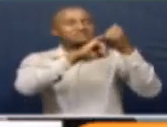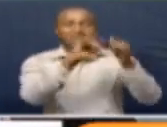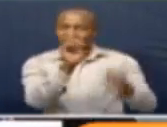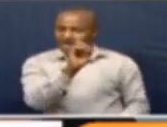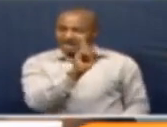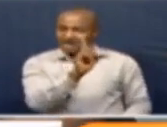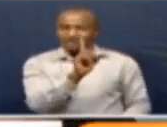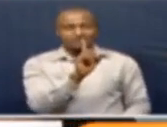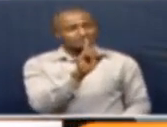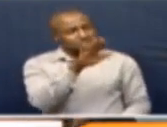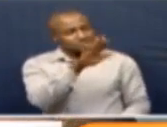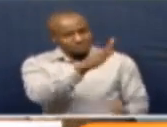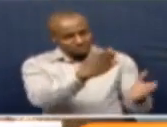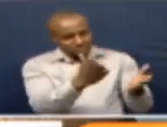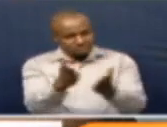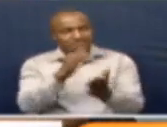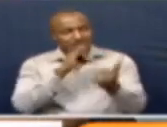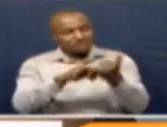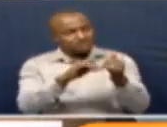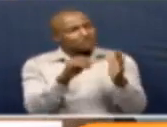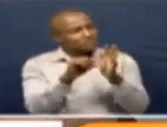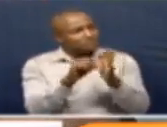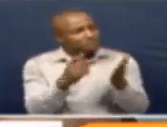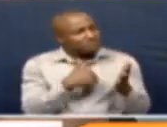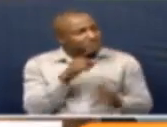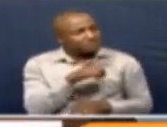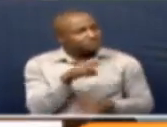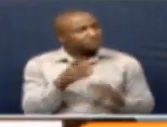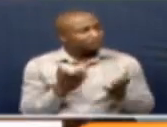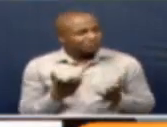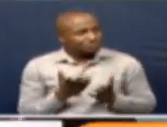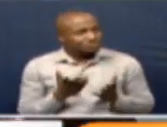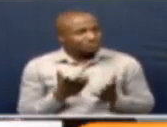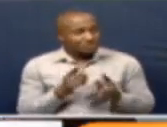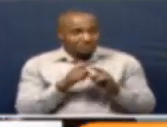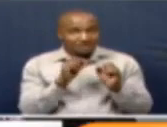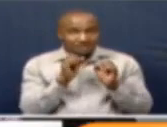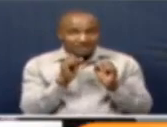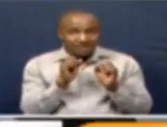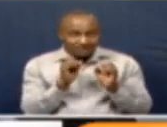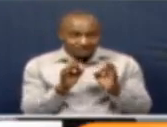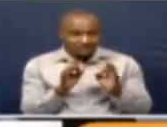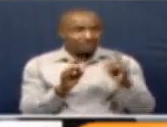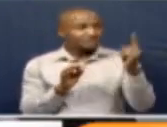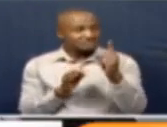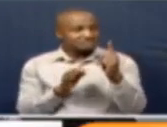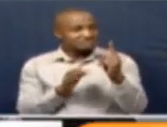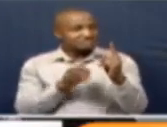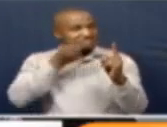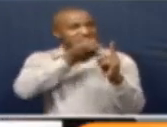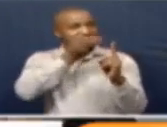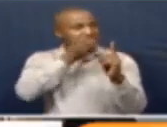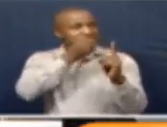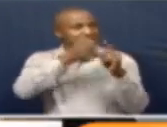kubembeleza. Akija mwambie mume wangu, haya niambie nilikosea wapi. Lakini kama utakuwa wewe haya kila siku ukija anarudia pale pale